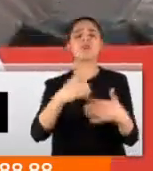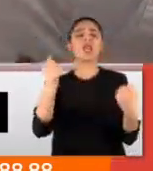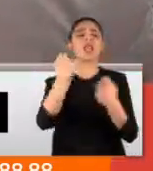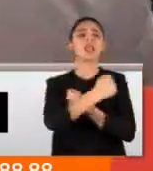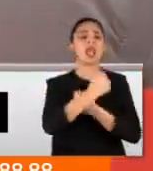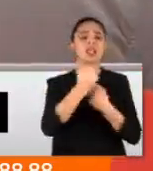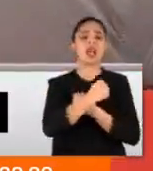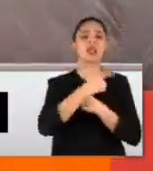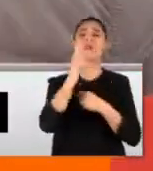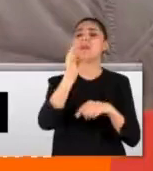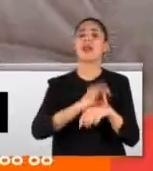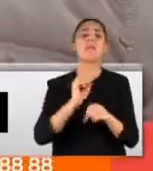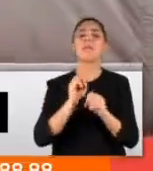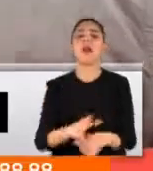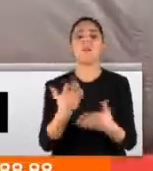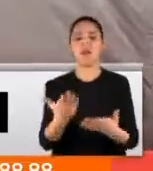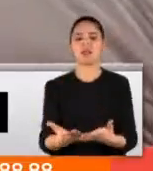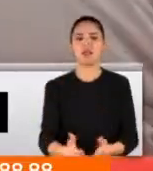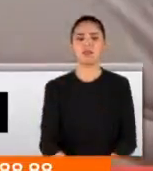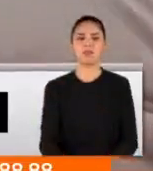sarılı tabutunun başından ayrılmadı.